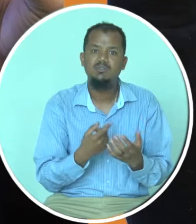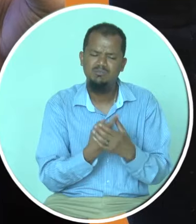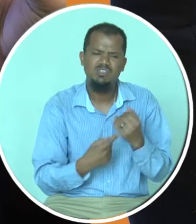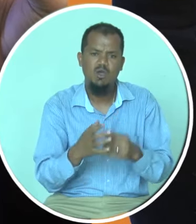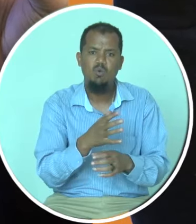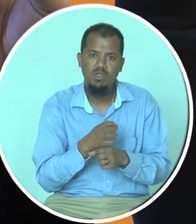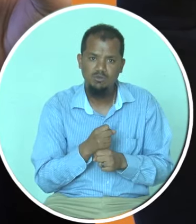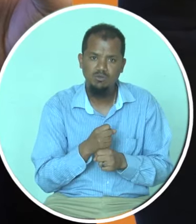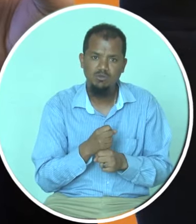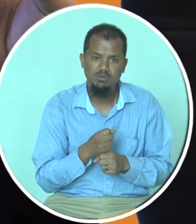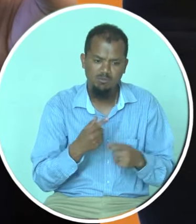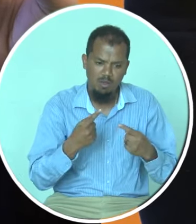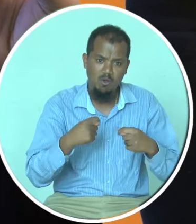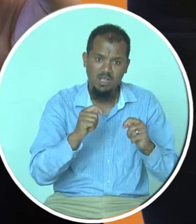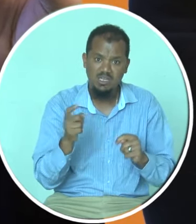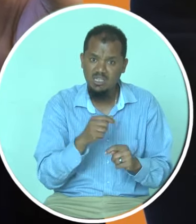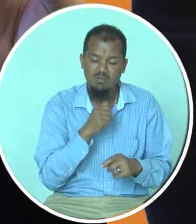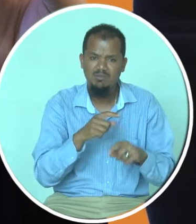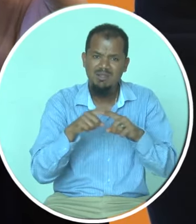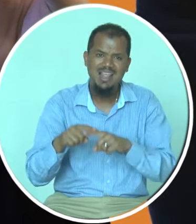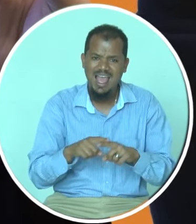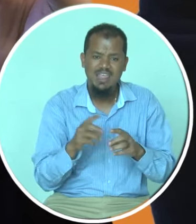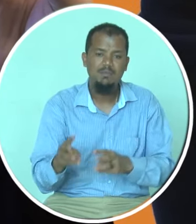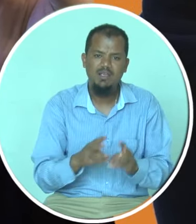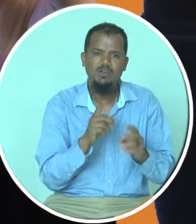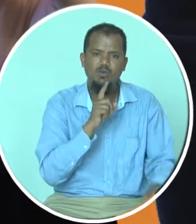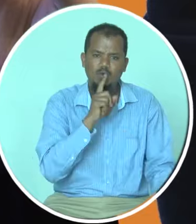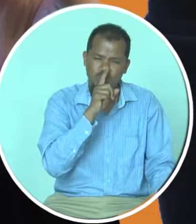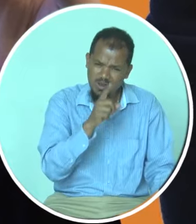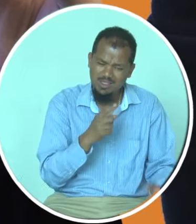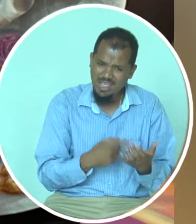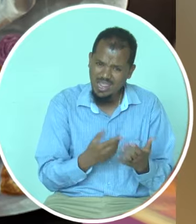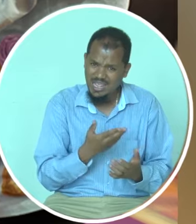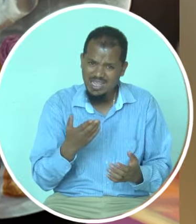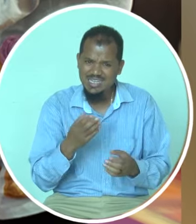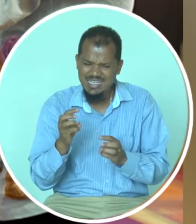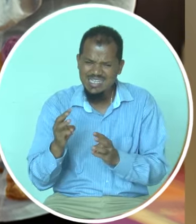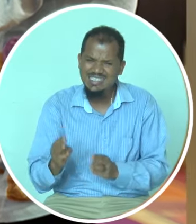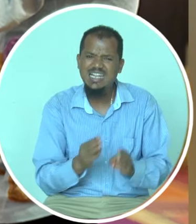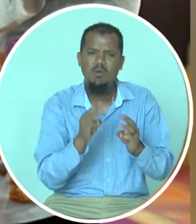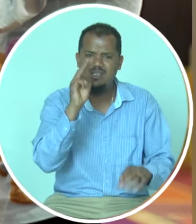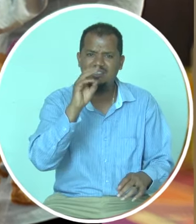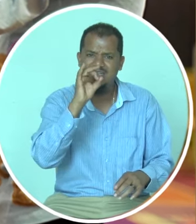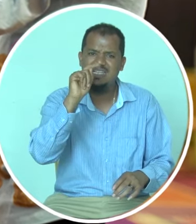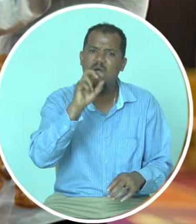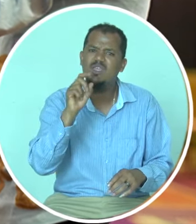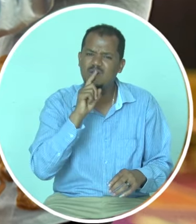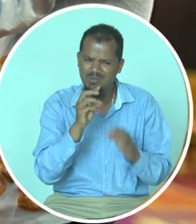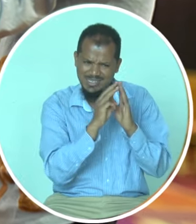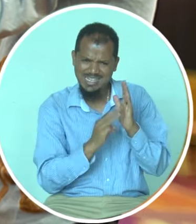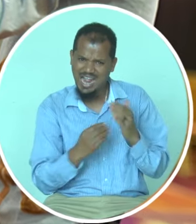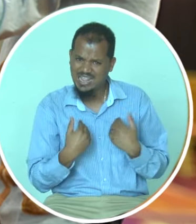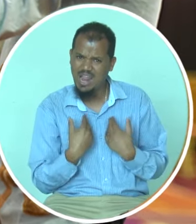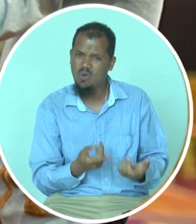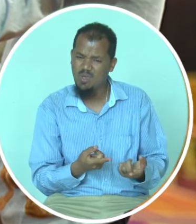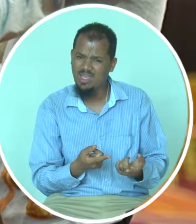ወስዶ መሞከር ብቻ ሳይሆን በተለያየ መንገድ እውነት ይሄ ነገር ስልታዊ ነው ወይ ስርዓት አለው ወይ